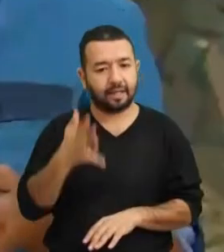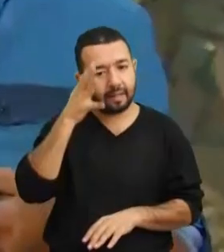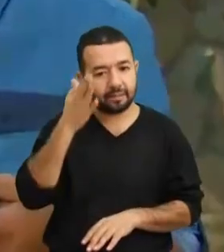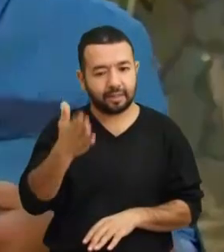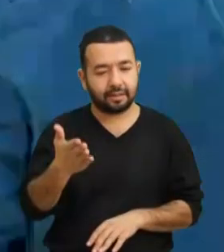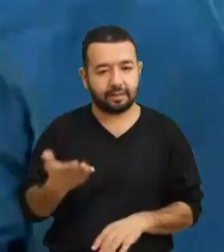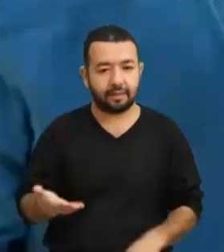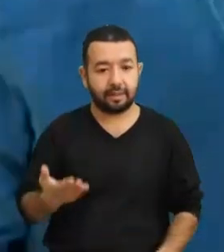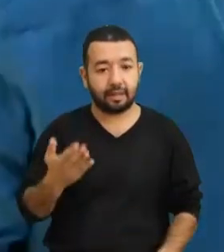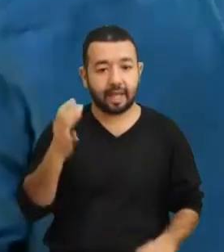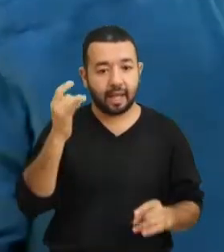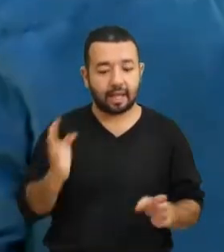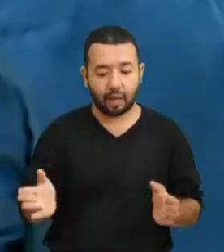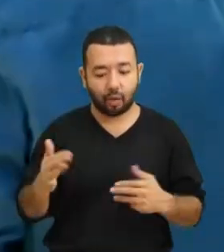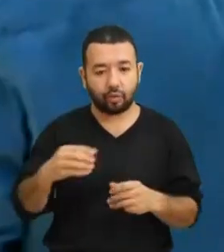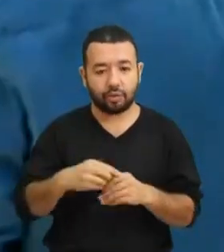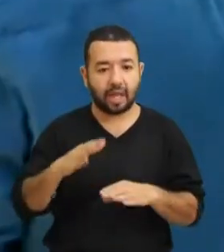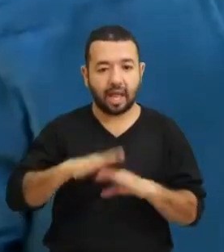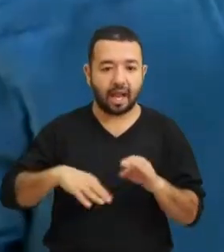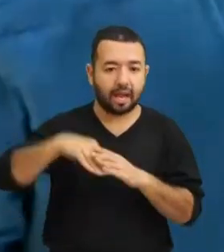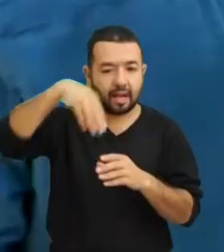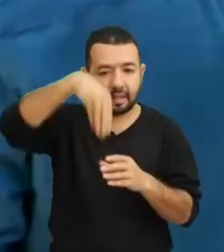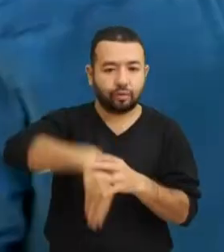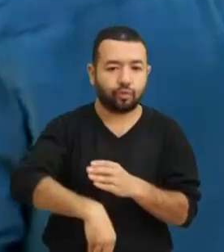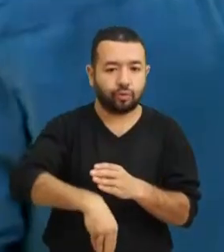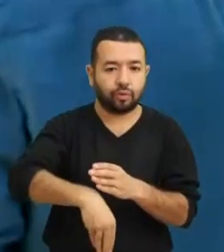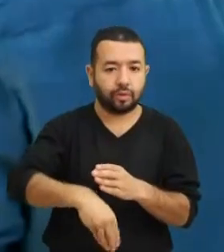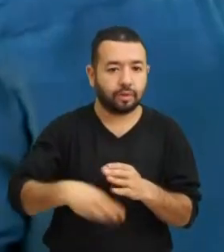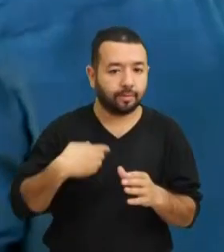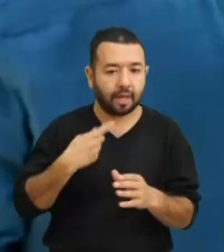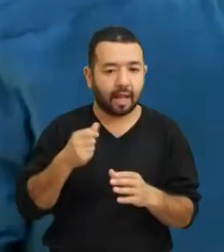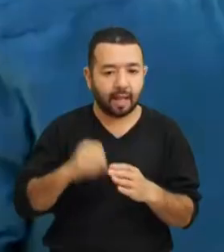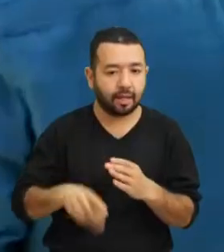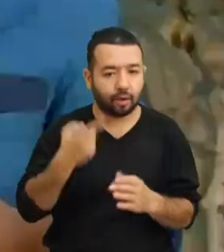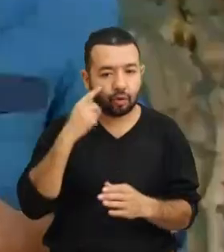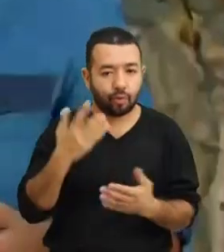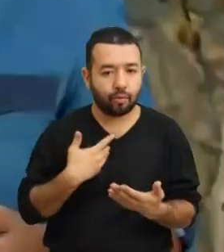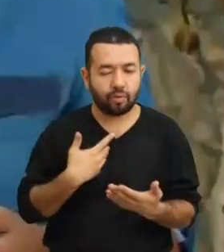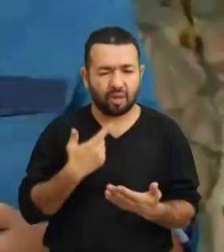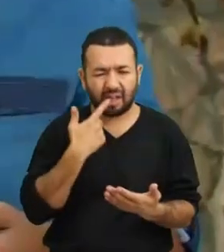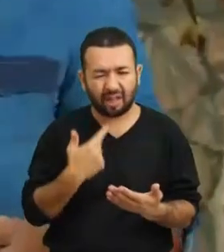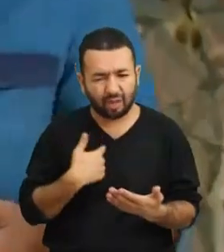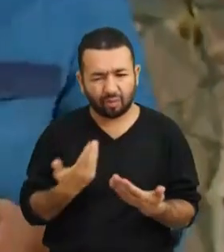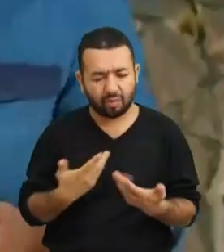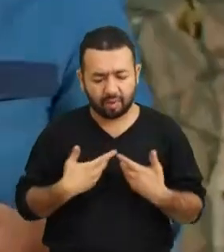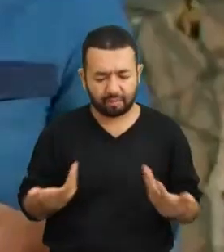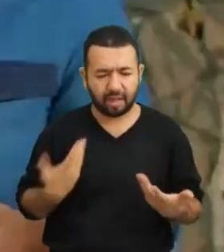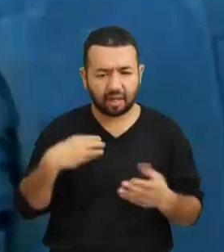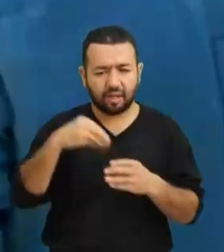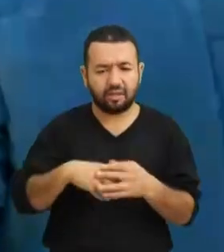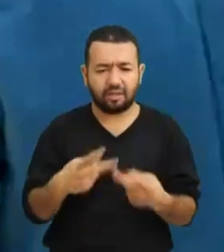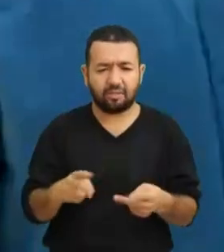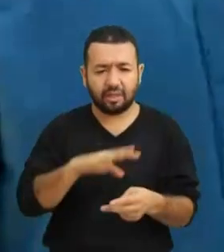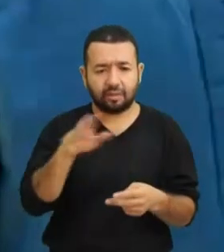Şimdi efendim, gelin kutusu olsa, adam gelse elini daldırsa ne attığını göremiyoruz ki, bilemiyoruz ki. Ne diyorsa Şükrü? Bana ne attığından